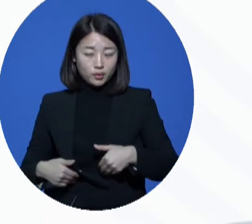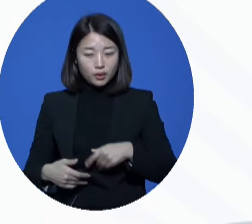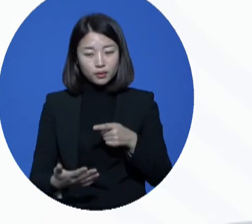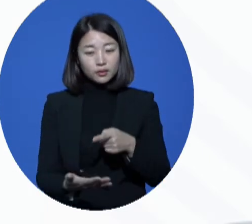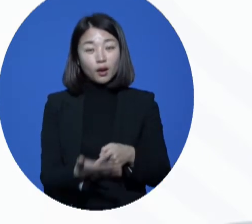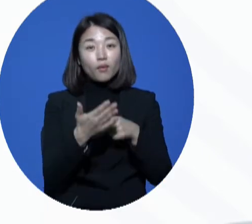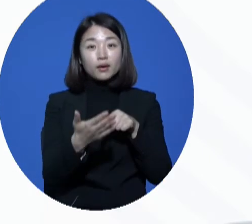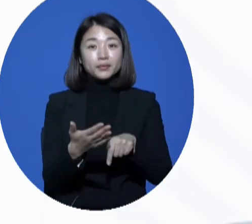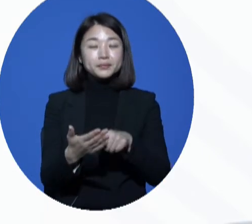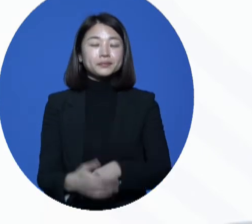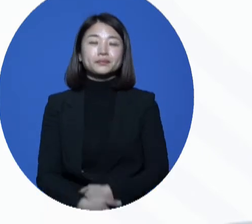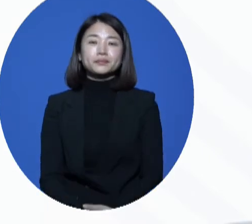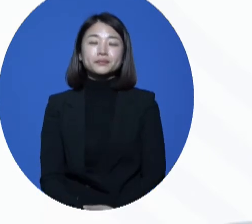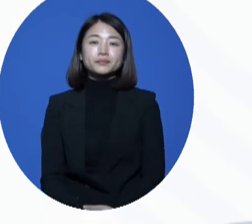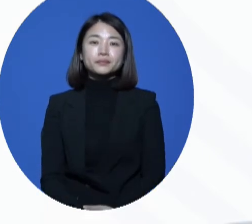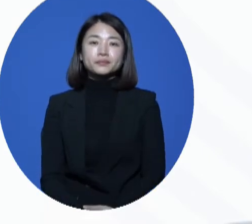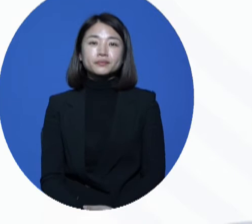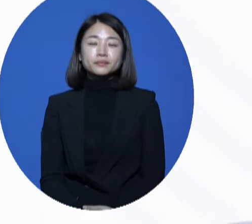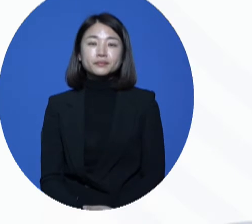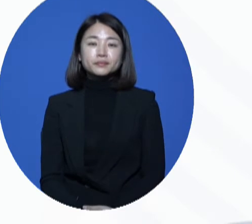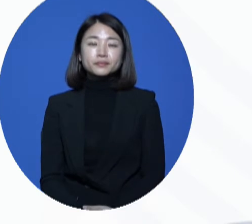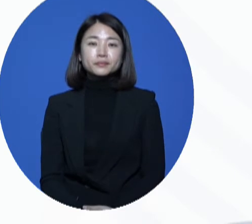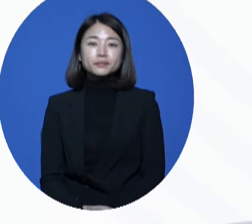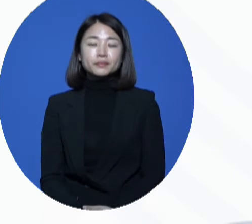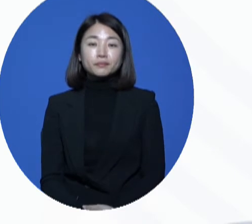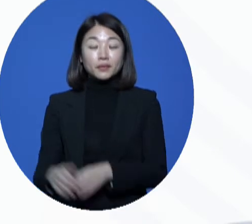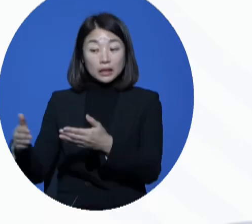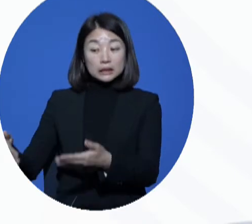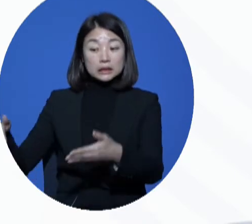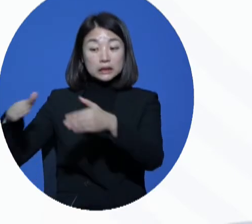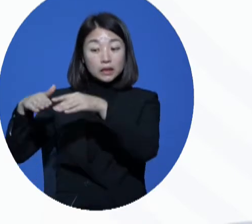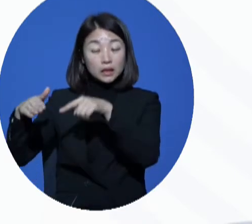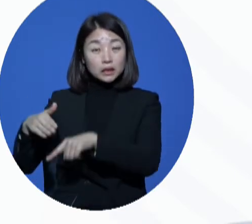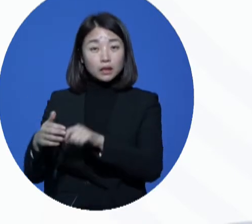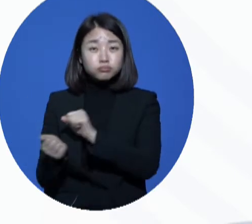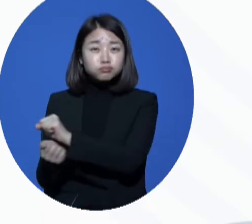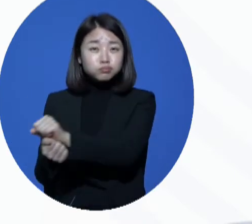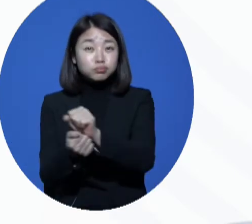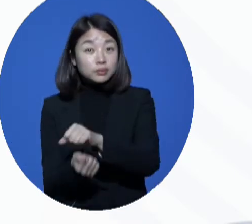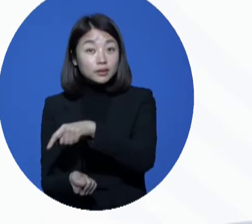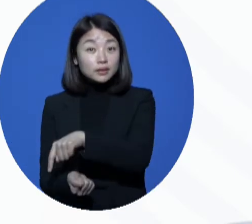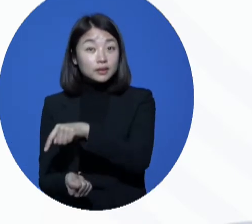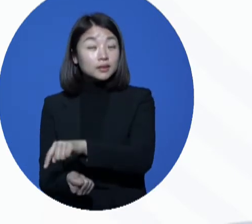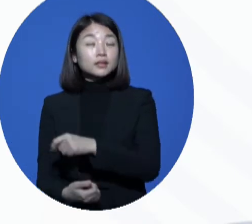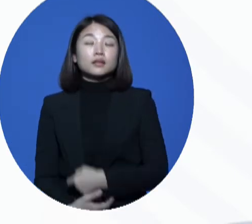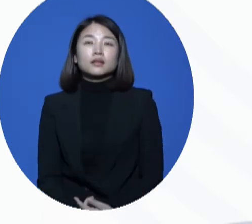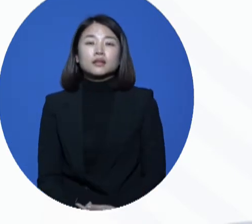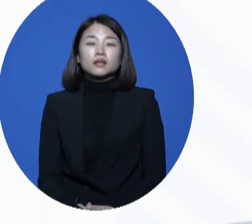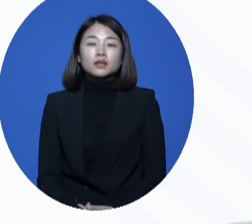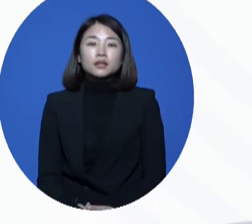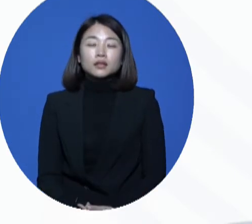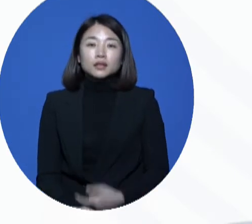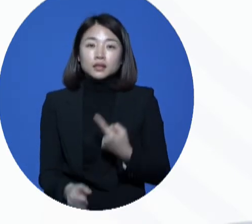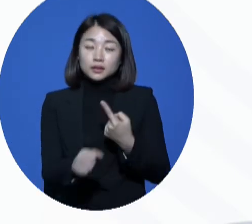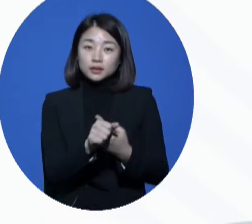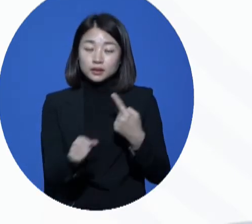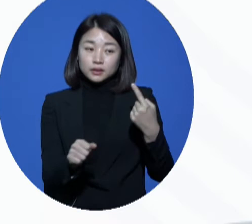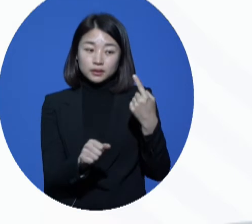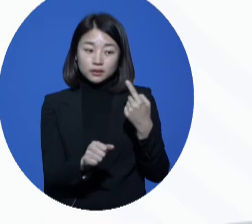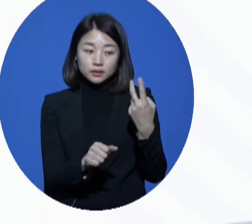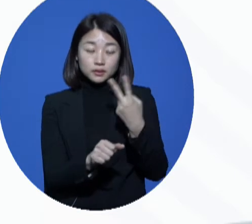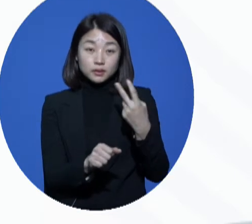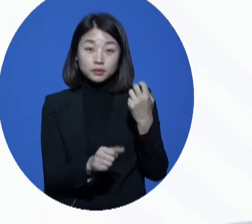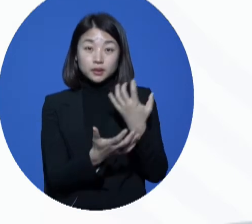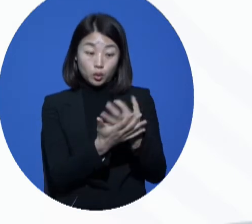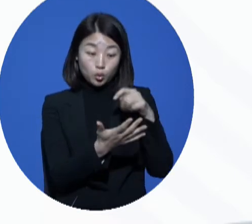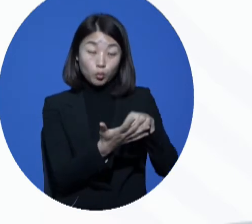수 있겠습니다. 그리고 시설 내 집단 감염에 대해서는 작년의 자료를 통해서 봤을